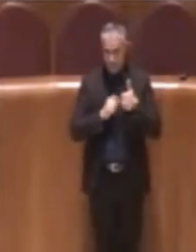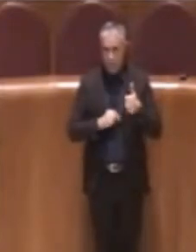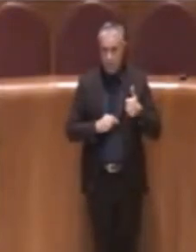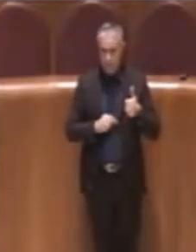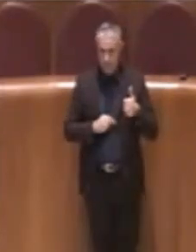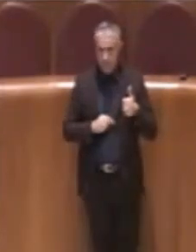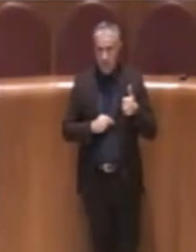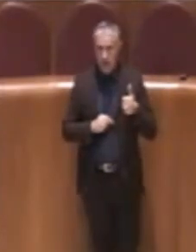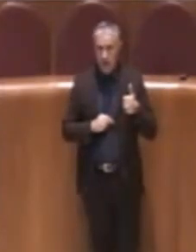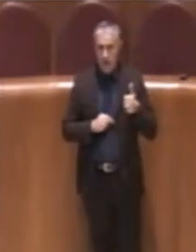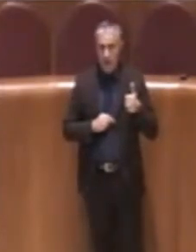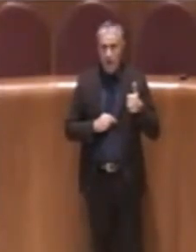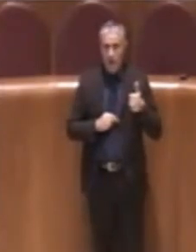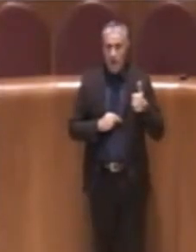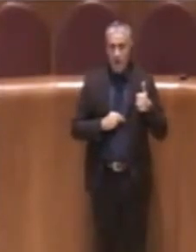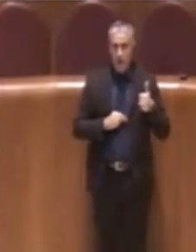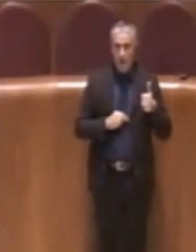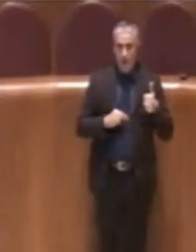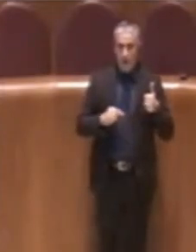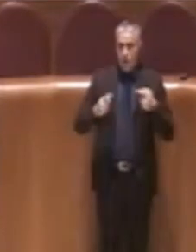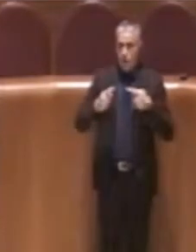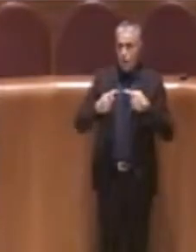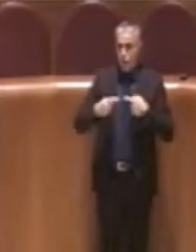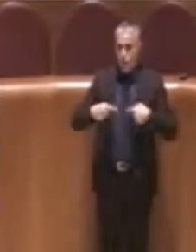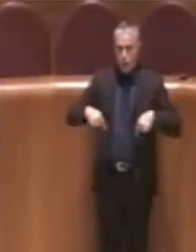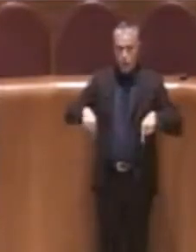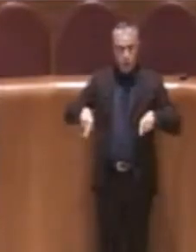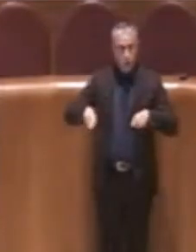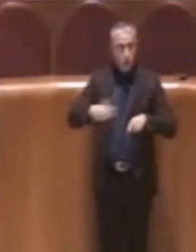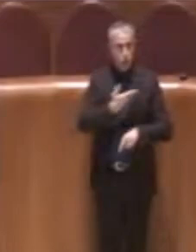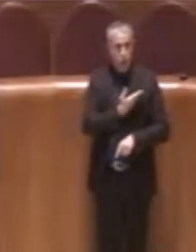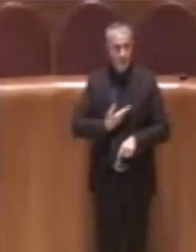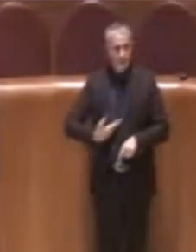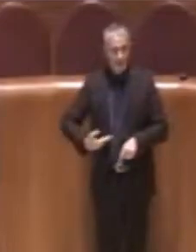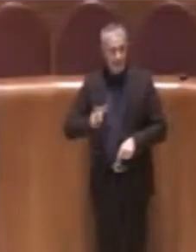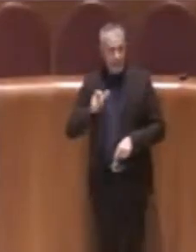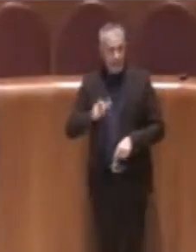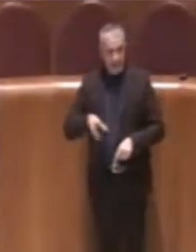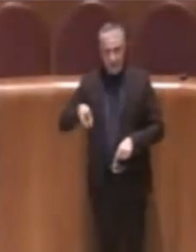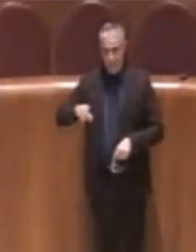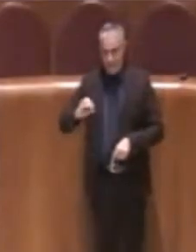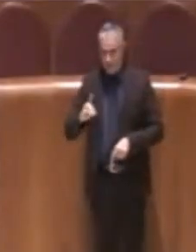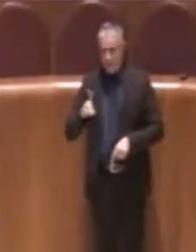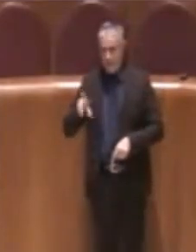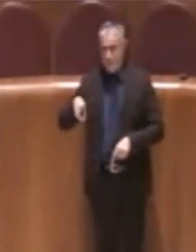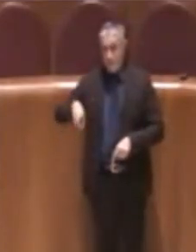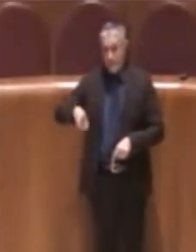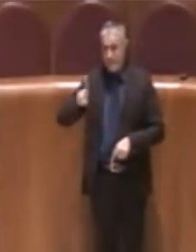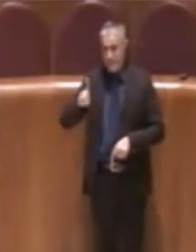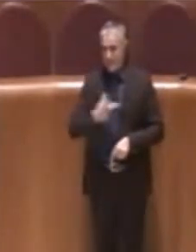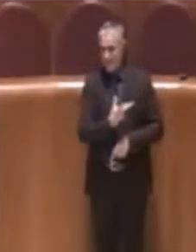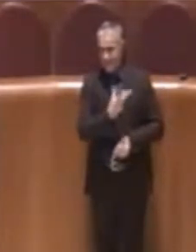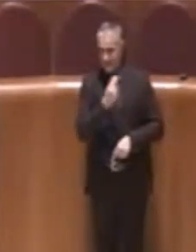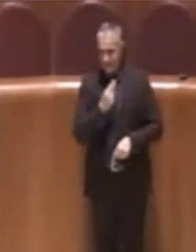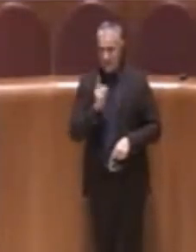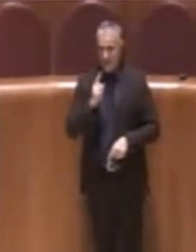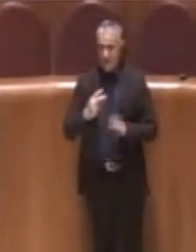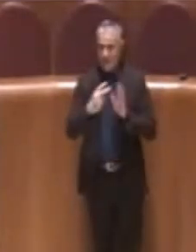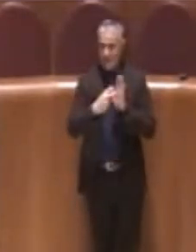Analogamente, diceva il consigliere del PD che bisognerebbe introdurre degli sgravi e non far